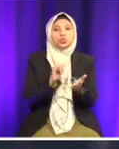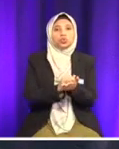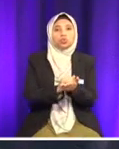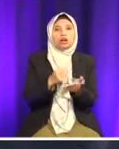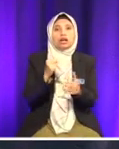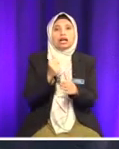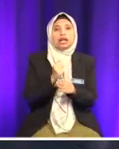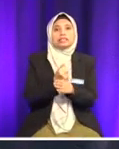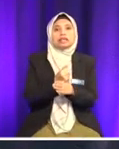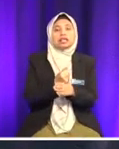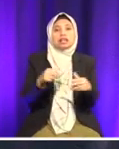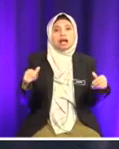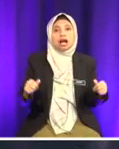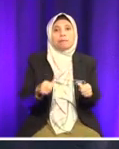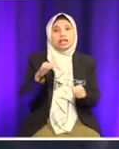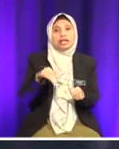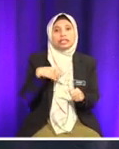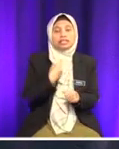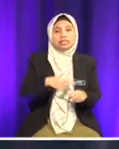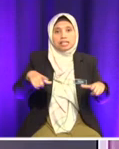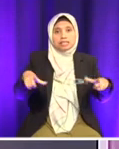yang kita laksanakan